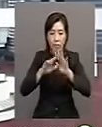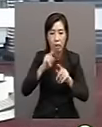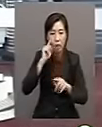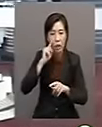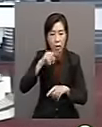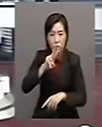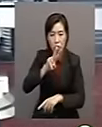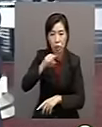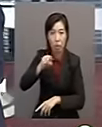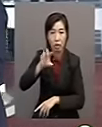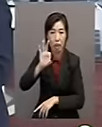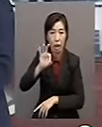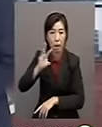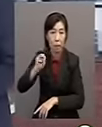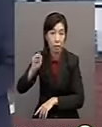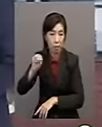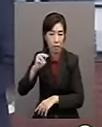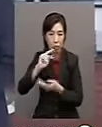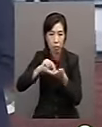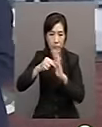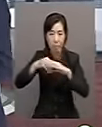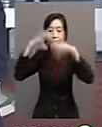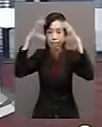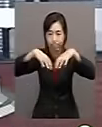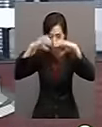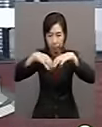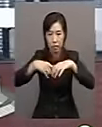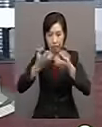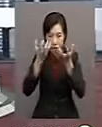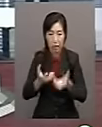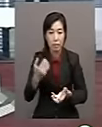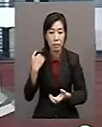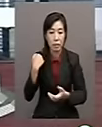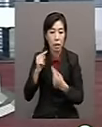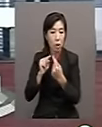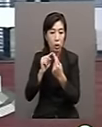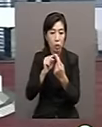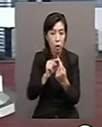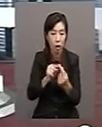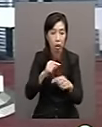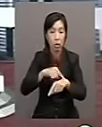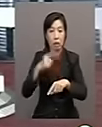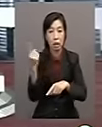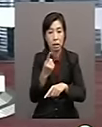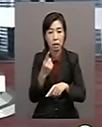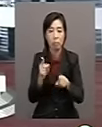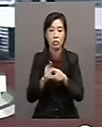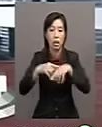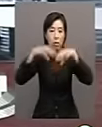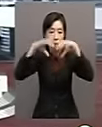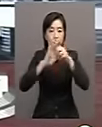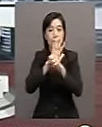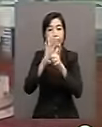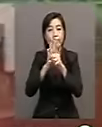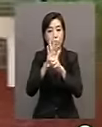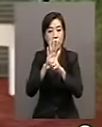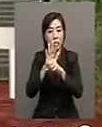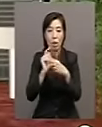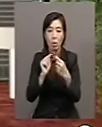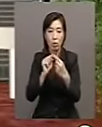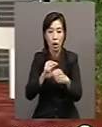นอยู่ที่ 2.9 มิลลิเมตรครับอยู่ในเกณฑ์หนักเช่นเดียวกันแล้วก็ไล่ยาวไปสู่ช่วงของวันใหม่ครับยังคงมีฝนนะครับในเกณฑ์ปานกลางจนถึ